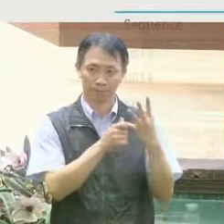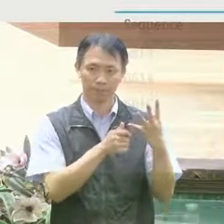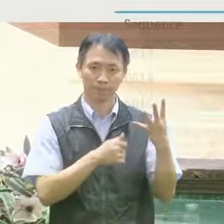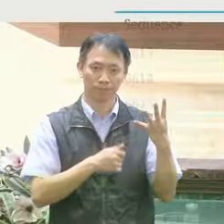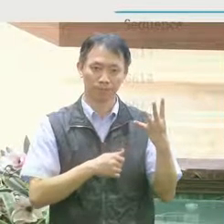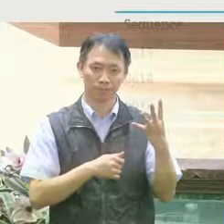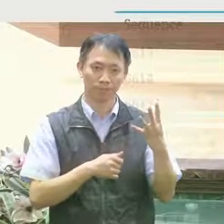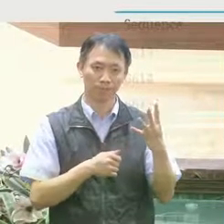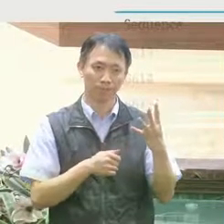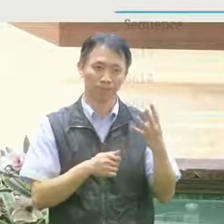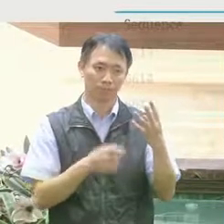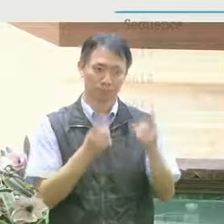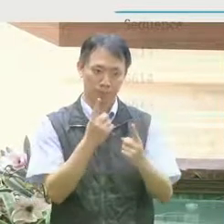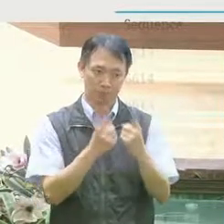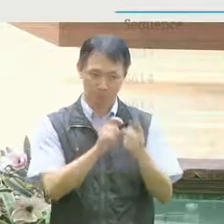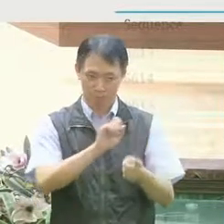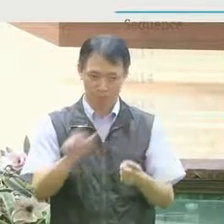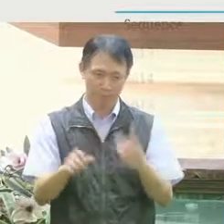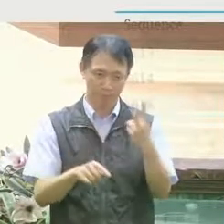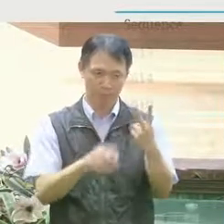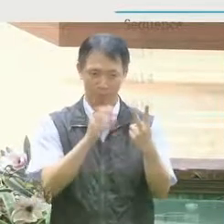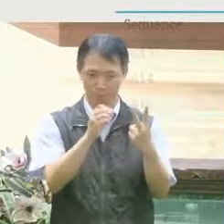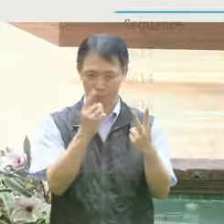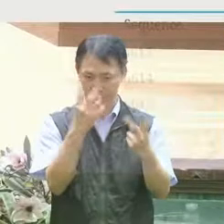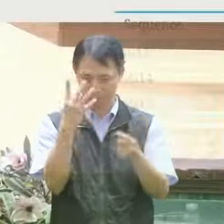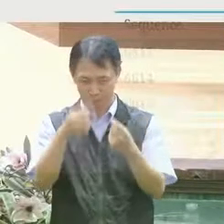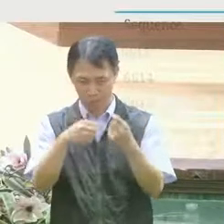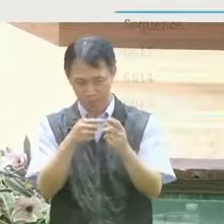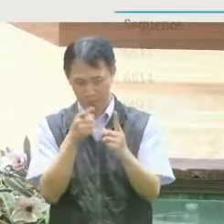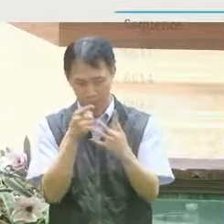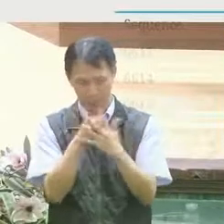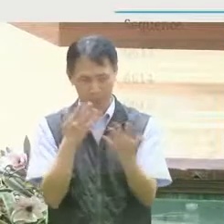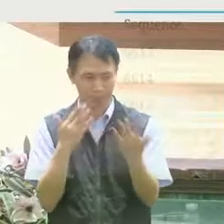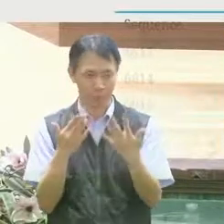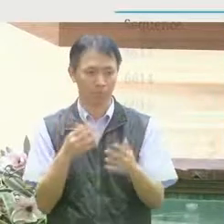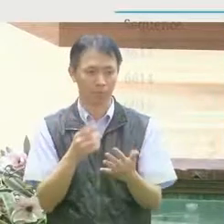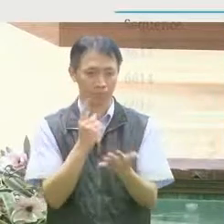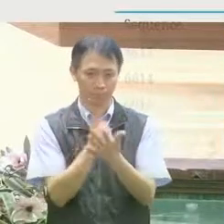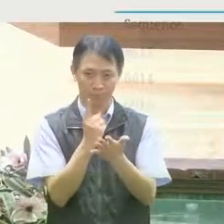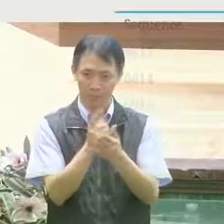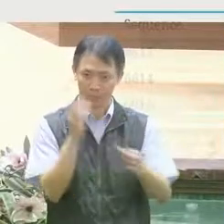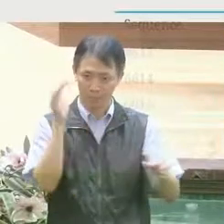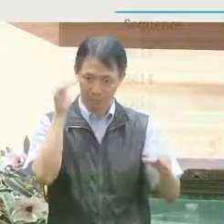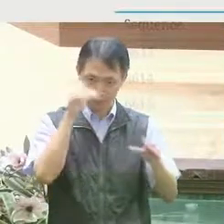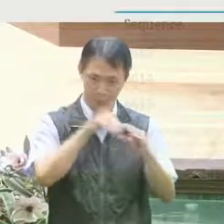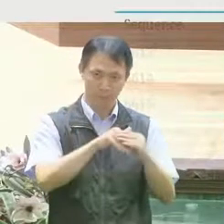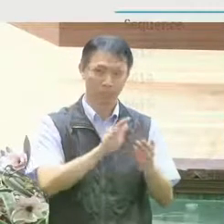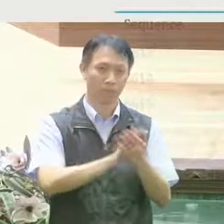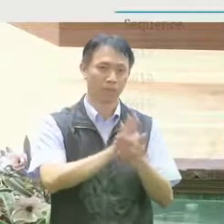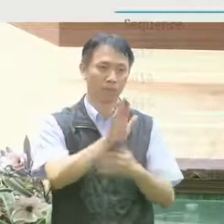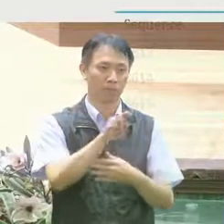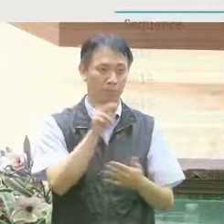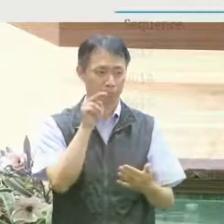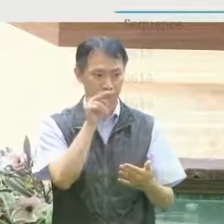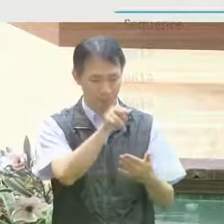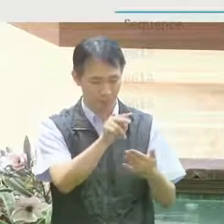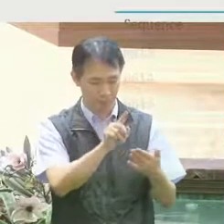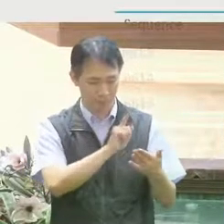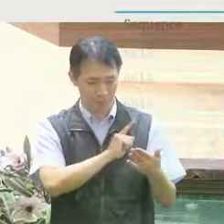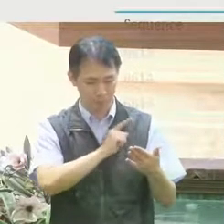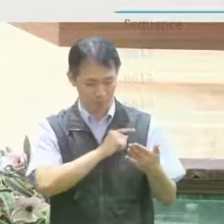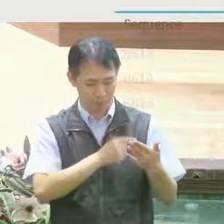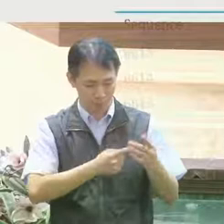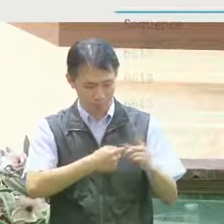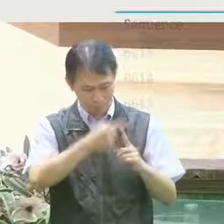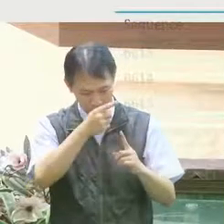比2014年增加点票的透明度。每人投票之后都会看到一个查询码，之